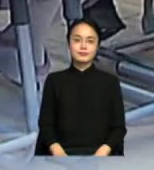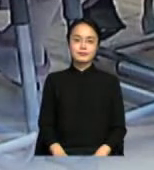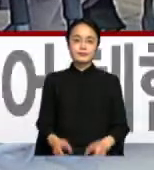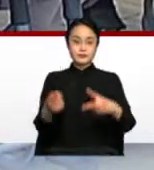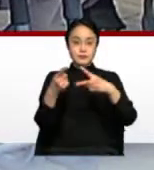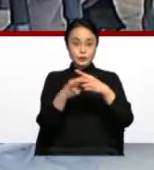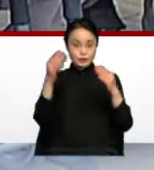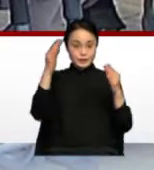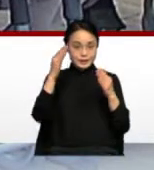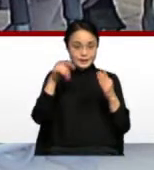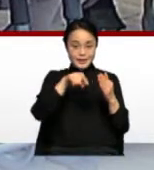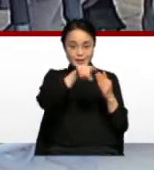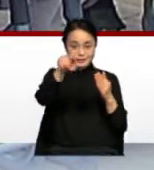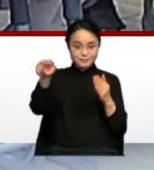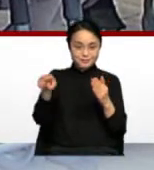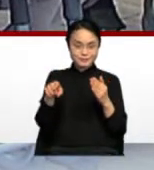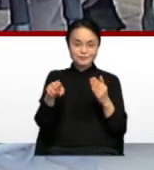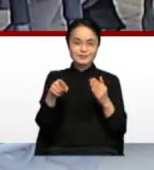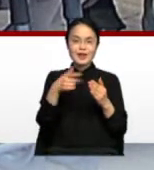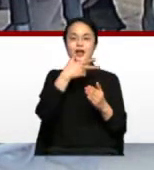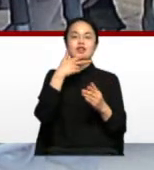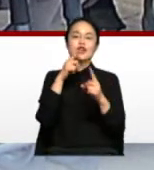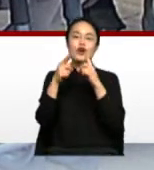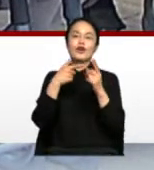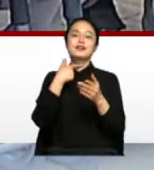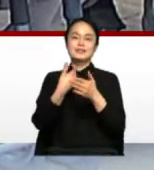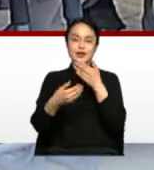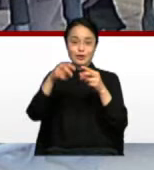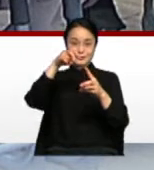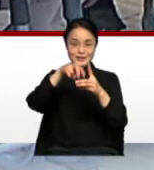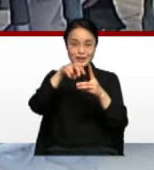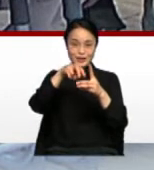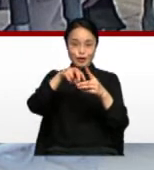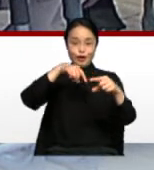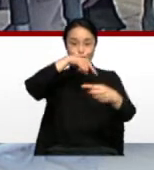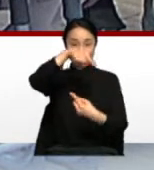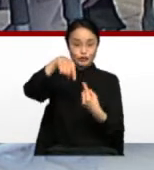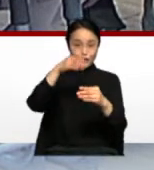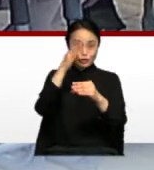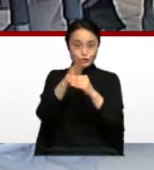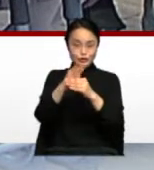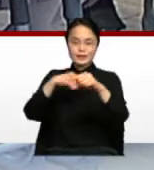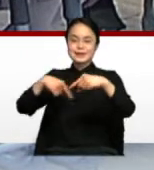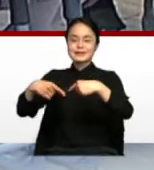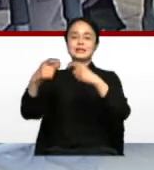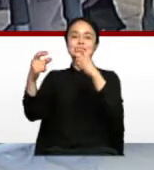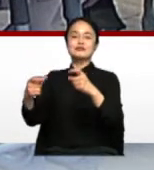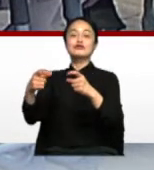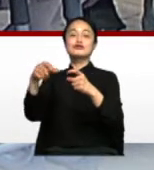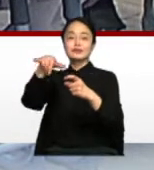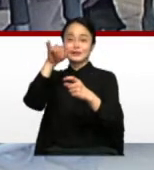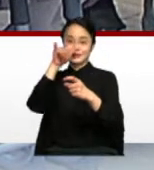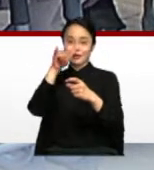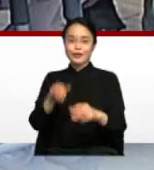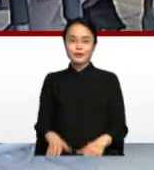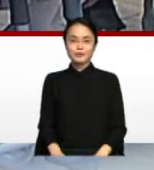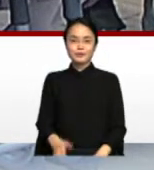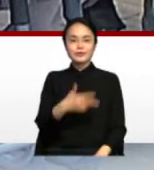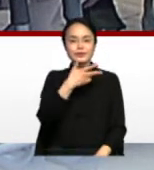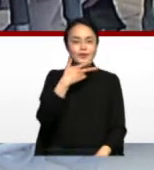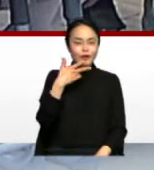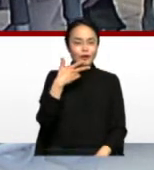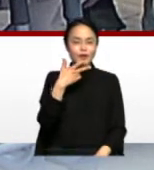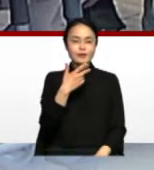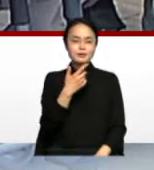초등학생들을 대상으로 한 영어 체험 센터를 운영하고 있는 자치단체가 있습니다. 날로 높아지는 영어 사교육도 줄이고